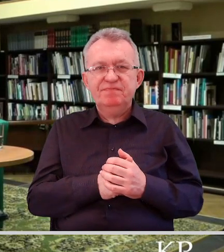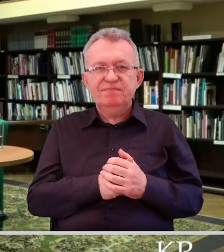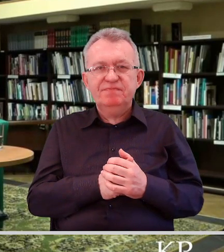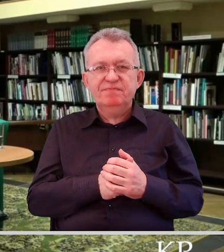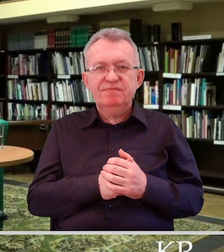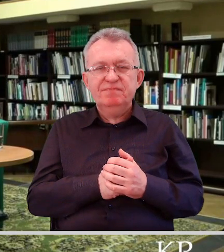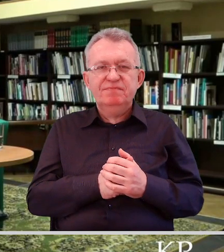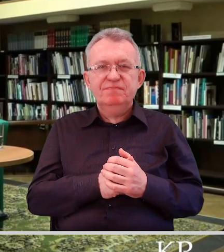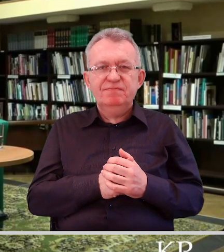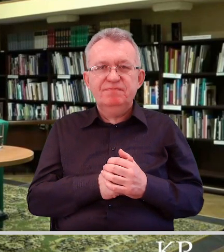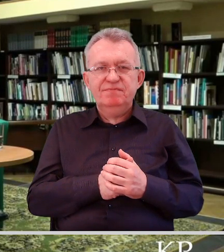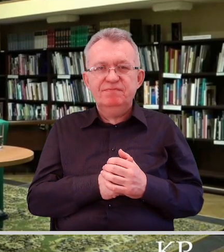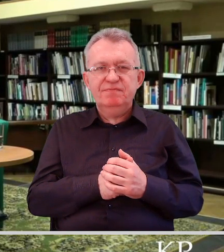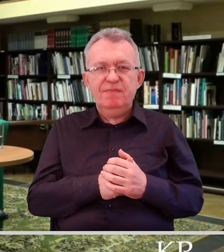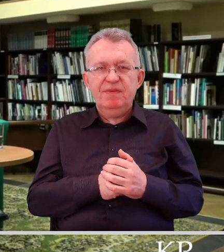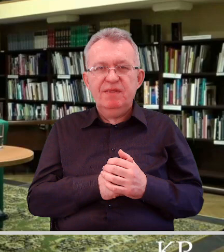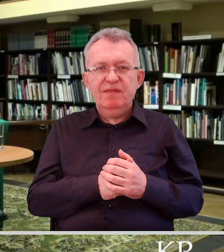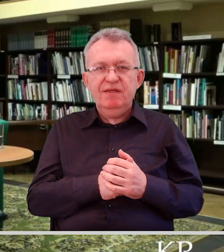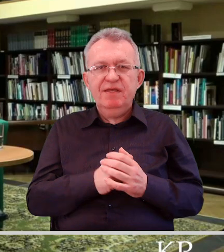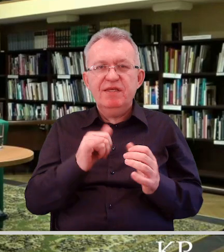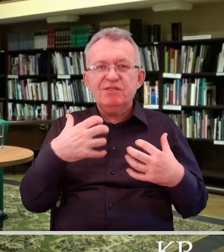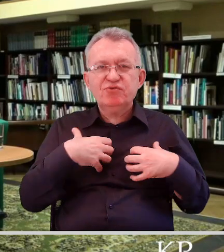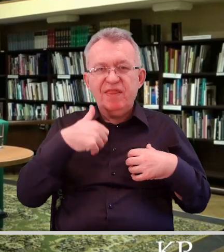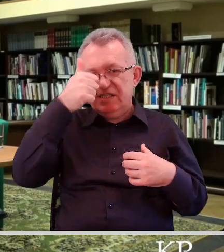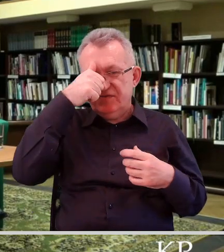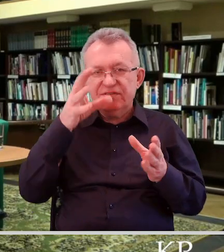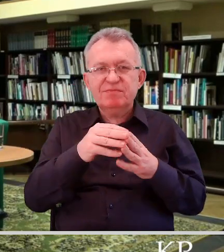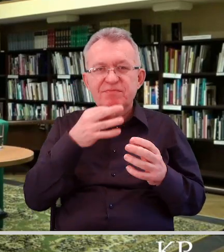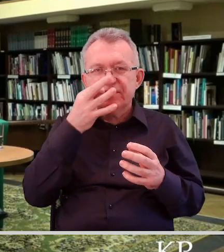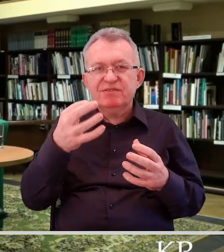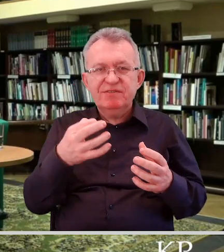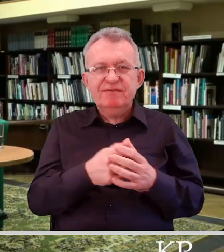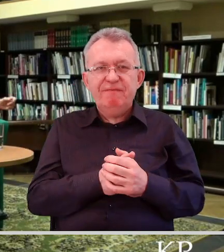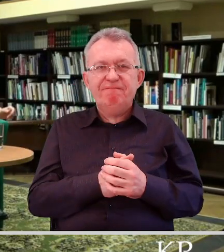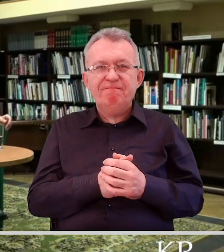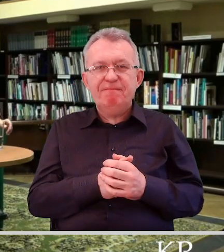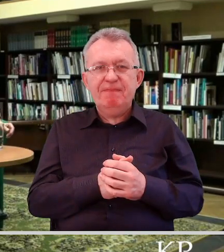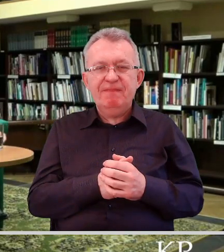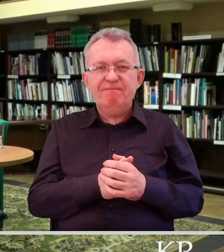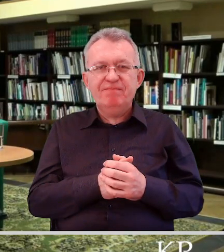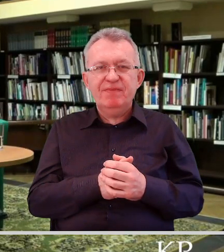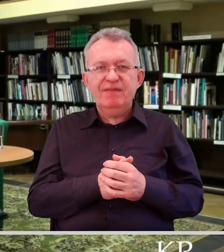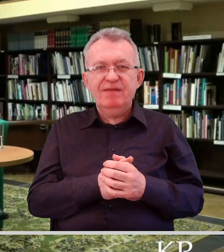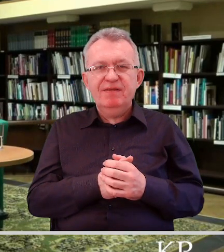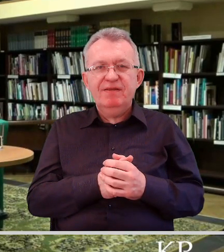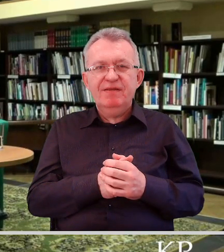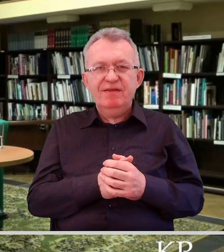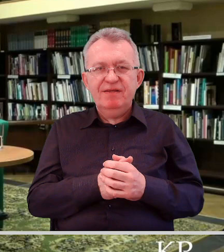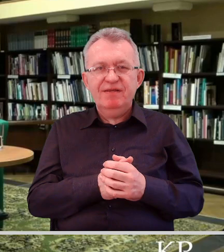Cudownie. A jak się żyje z takim nazwiskiem w ogóle? Ciekawa jest. Dopiero od 7 lat, bo to